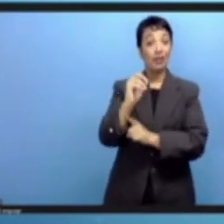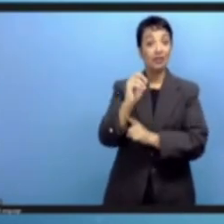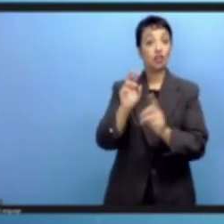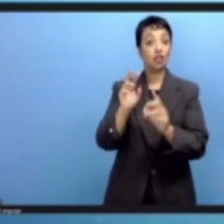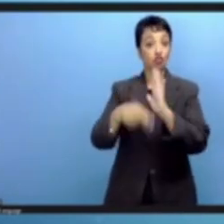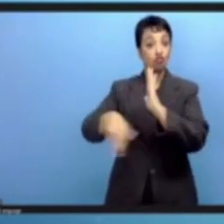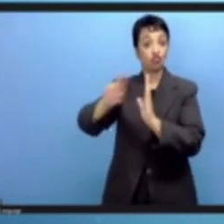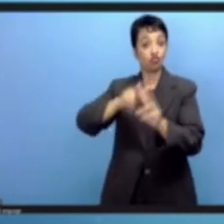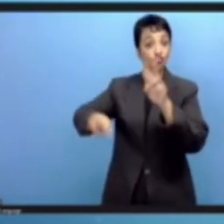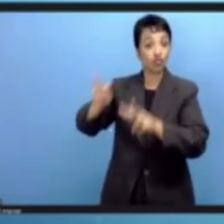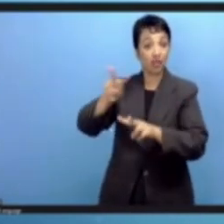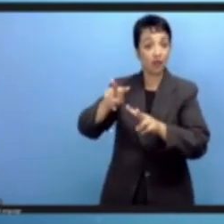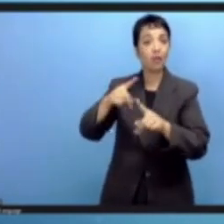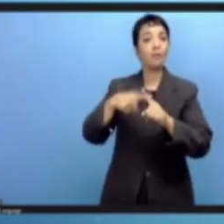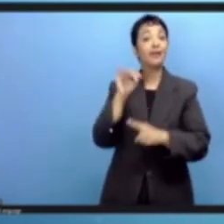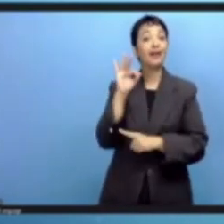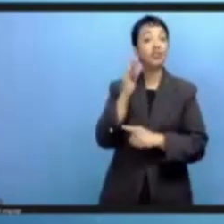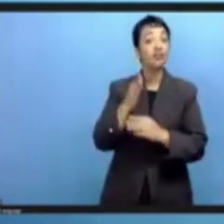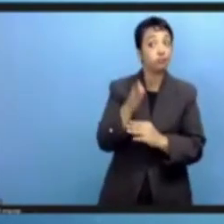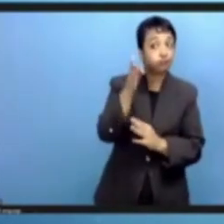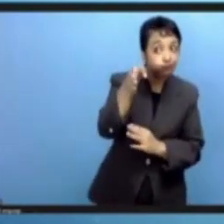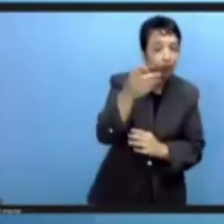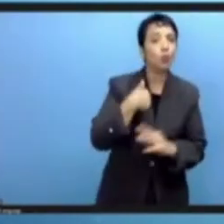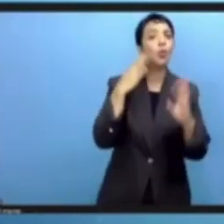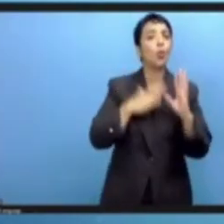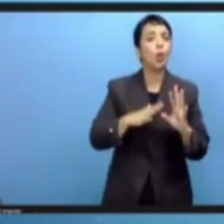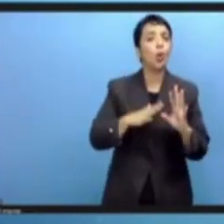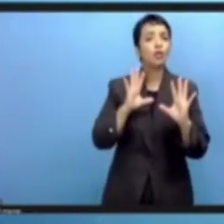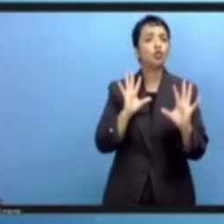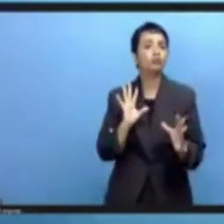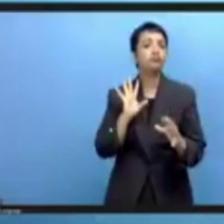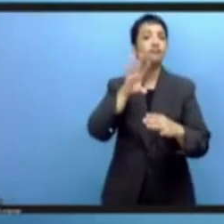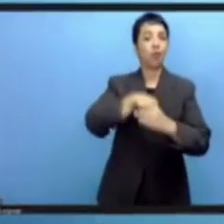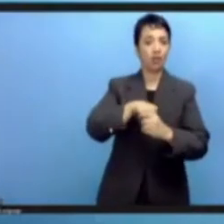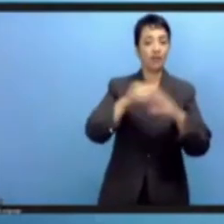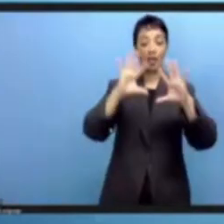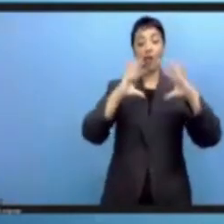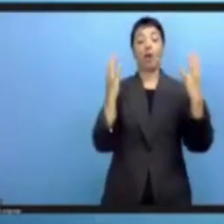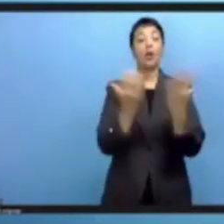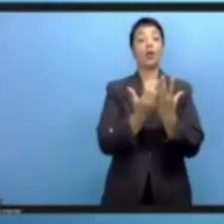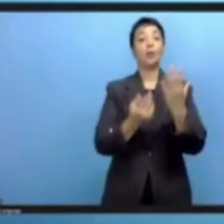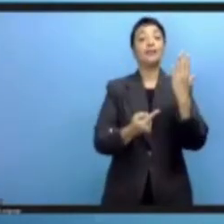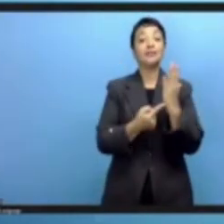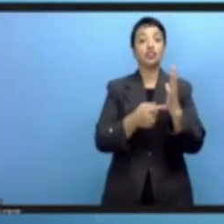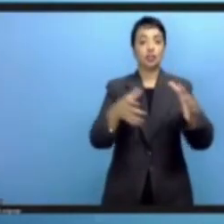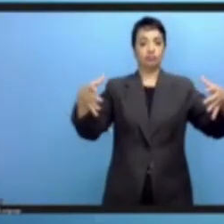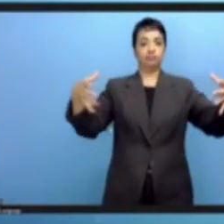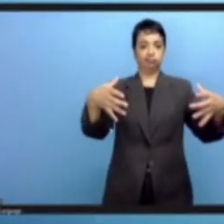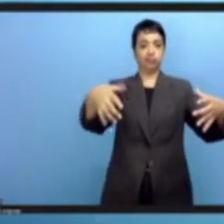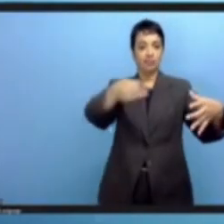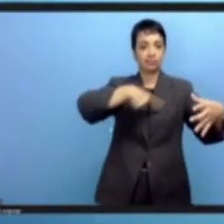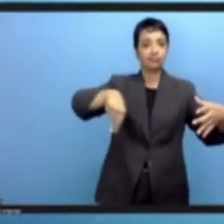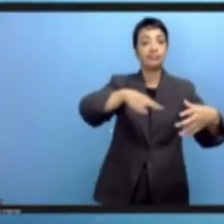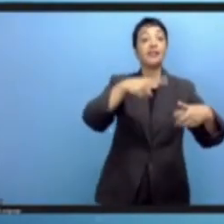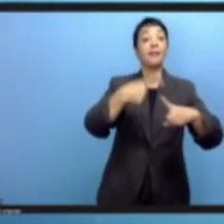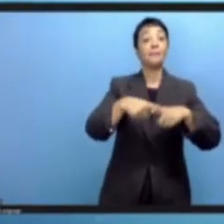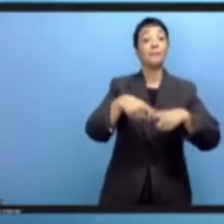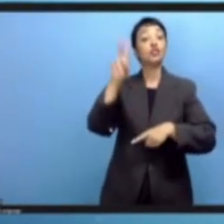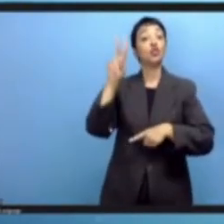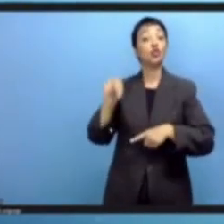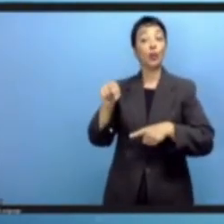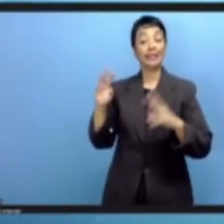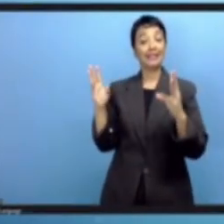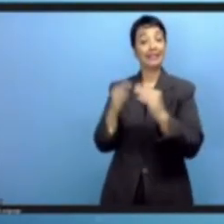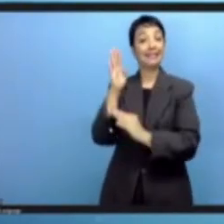l'examen 20 ans plus tard du sommet SMSI. On souhaite contribuer donc au pacte numérique mondial, mais